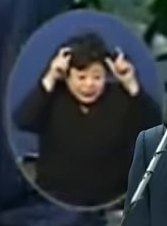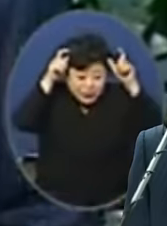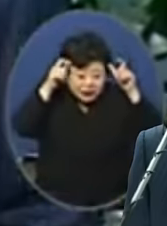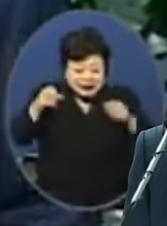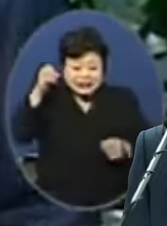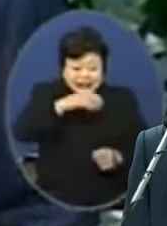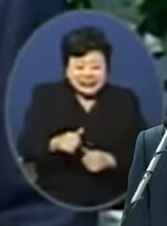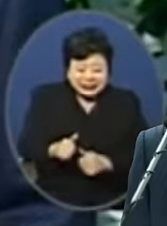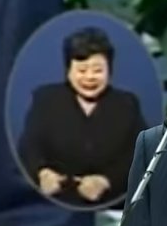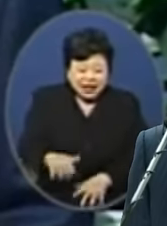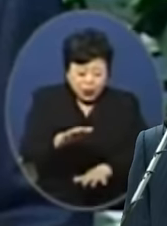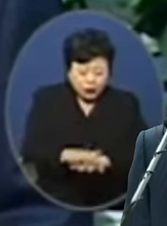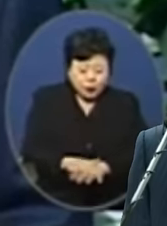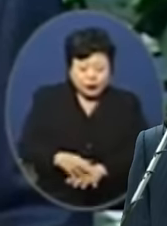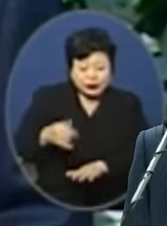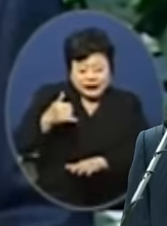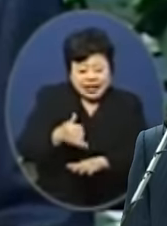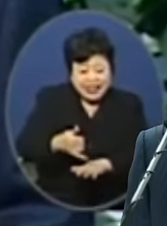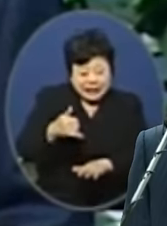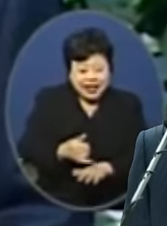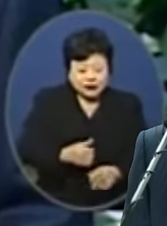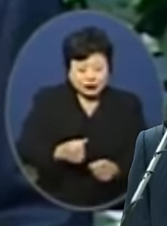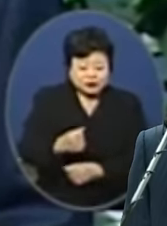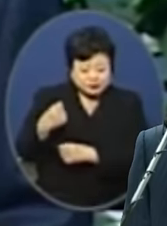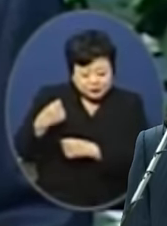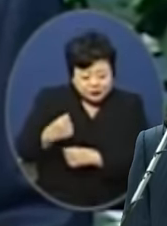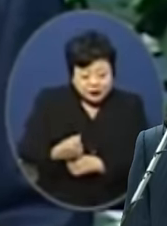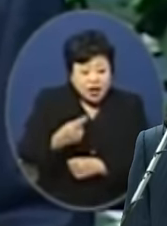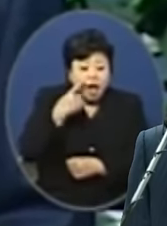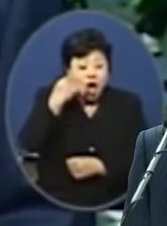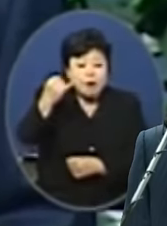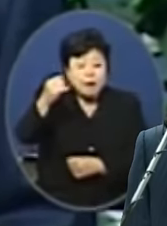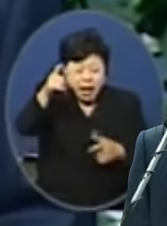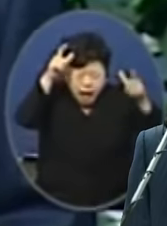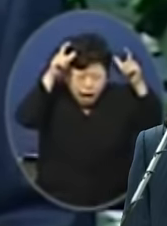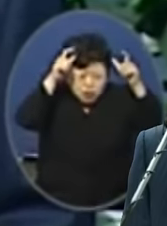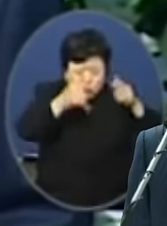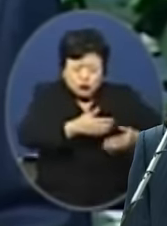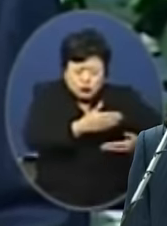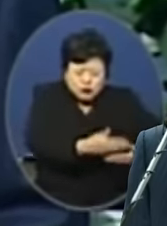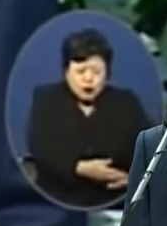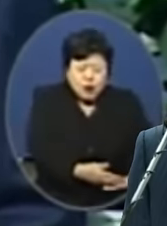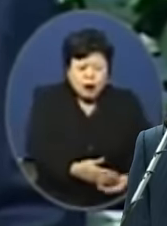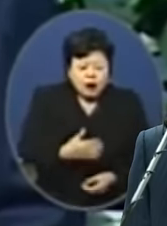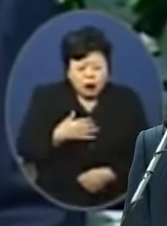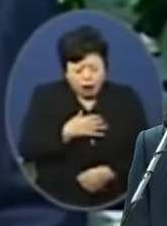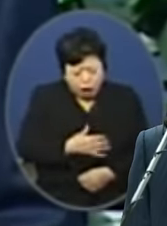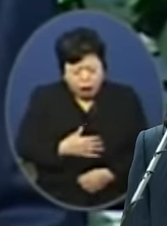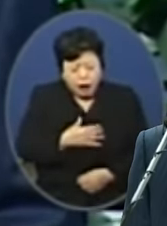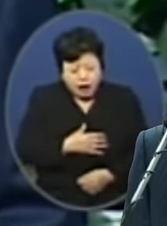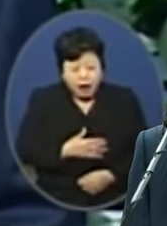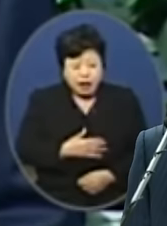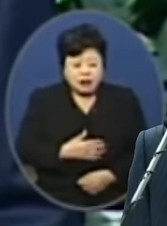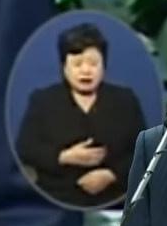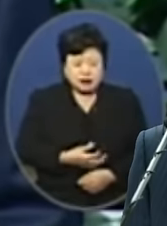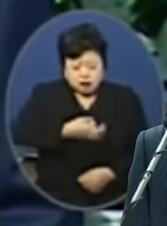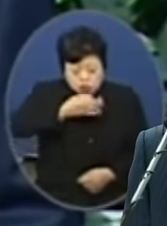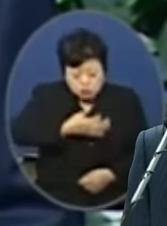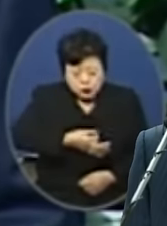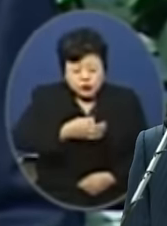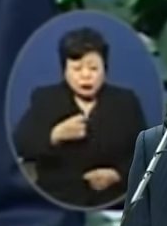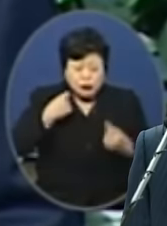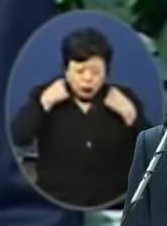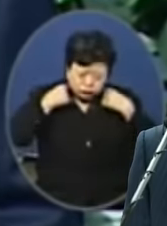논을 갈든지 짐을 짊어지고 가든지 음이소는 굉장히 괴롭습니다. 수고하고 무거운 짐을 지고 목이